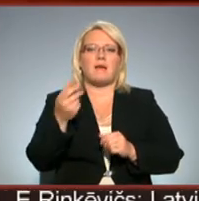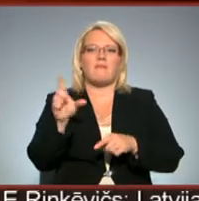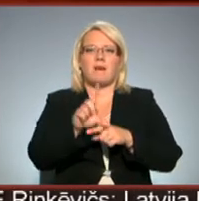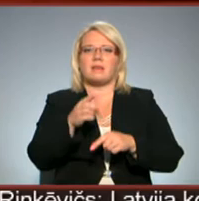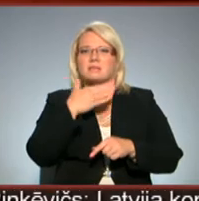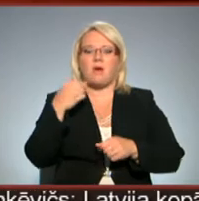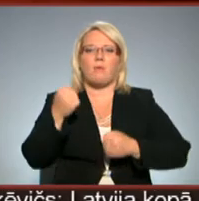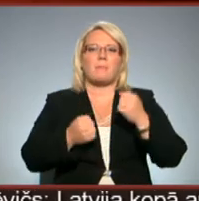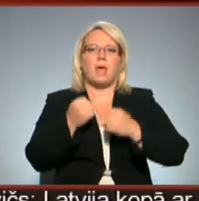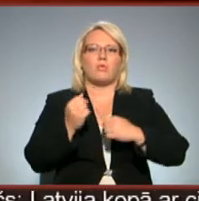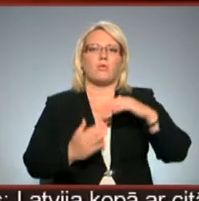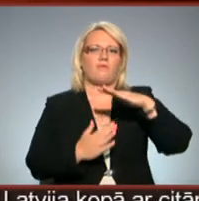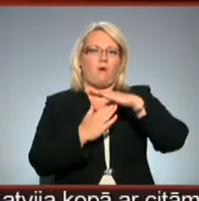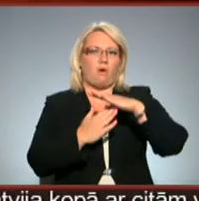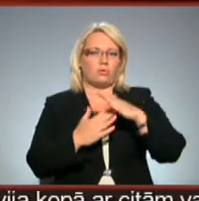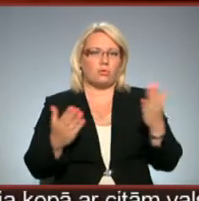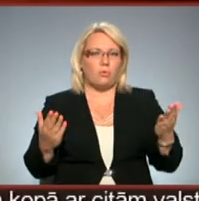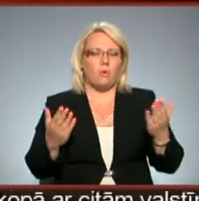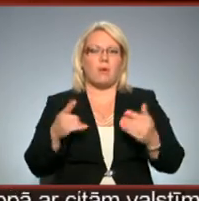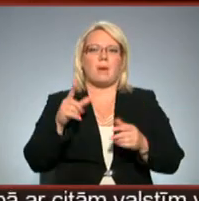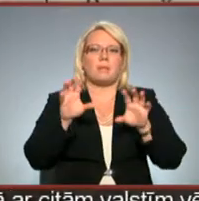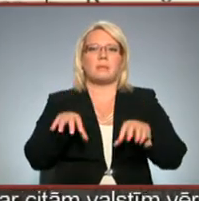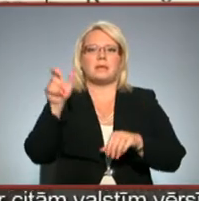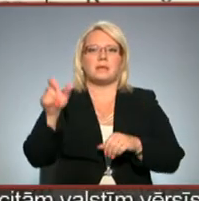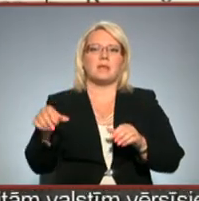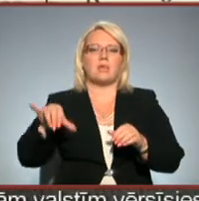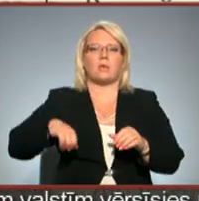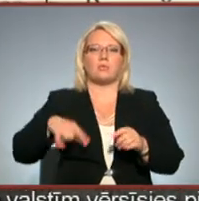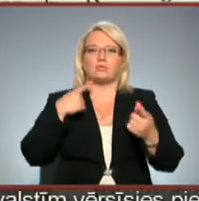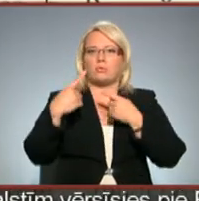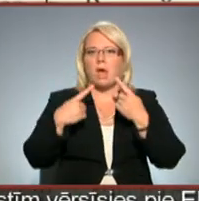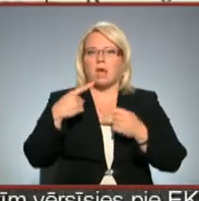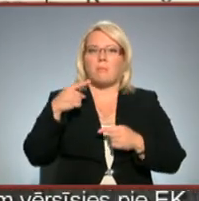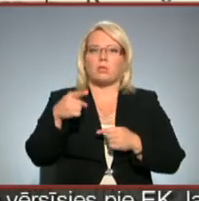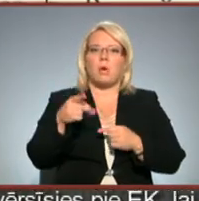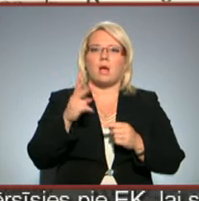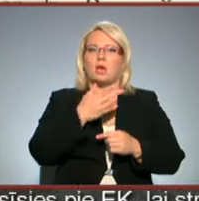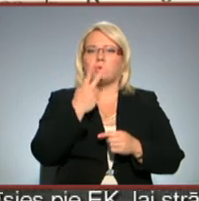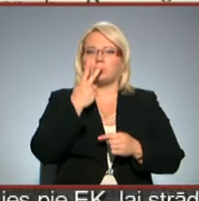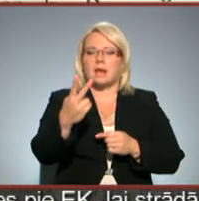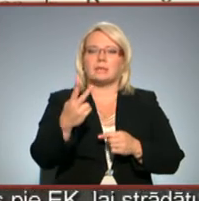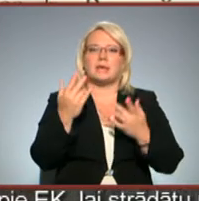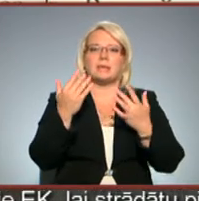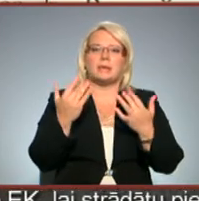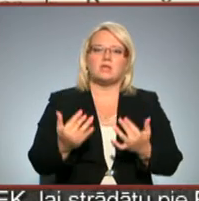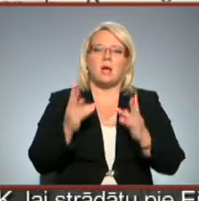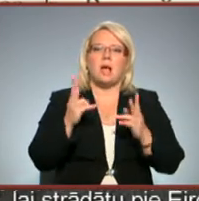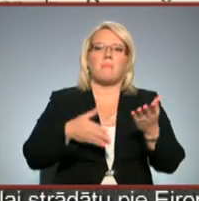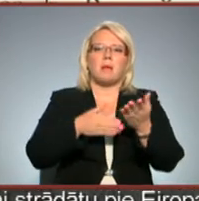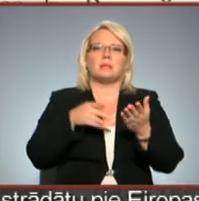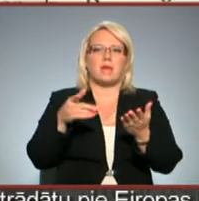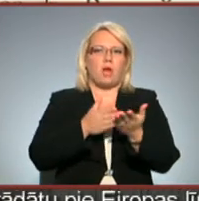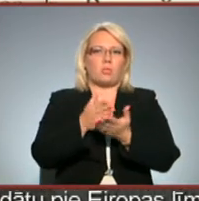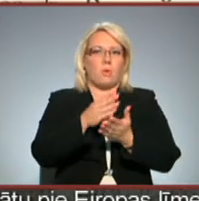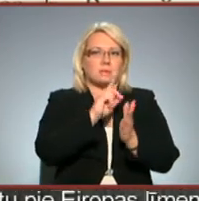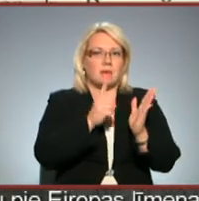šo te piena kvotu. Bet, prezident kungs, tad arī runājam par to, kā jūs redzat risinājumu, kā palīdzēt šīm nozarēm? Ne,